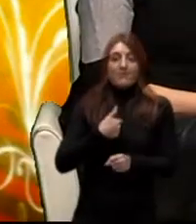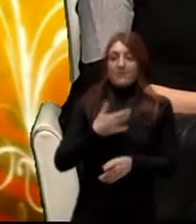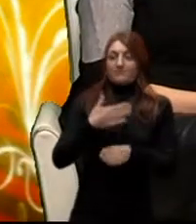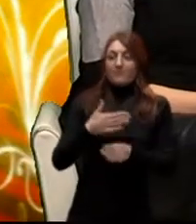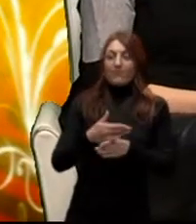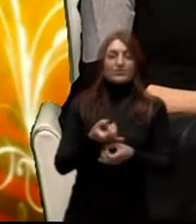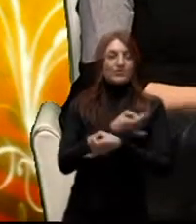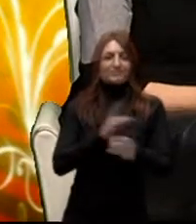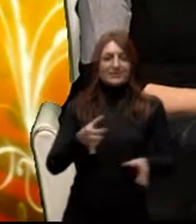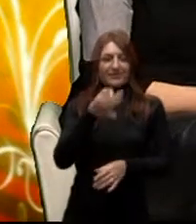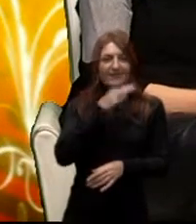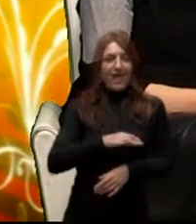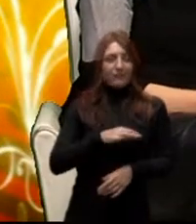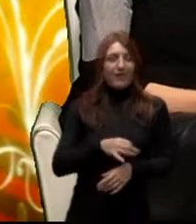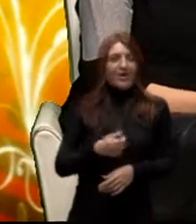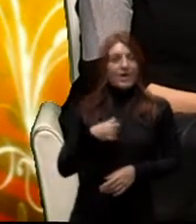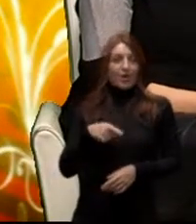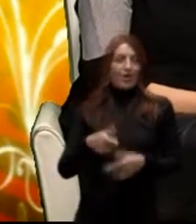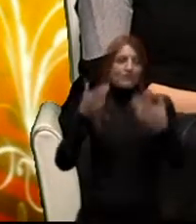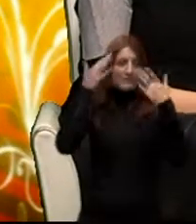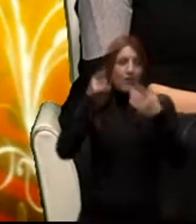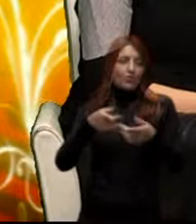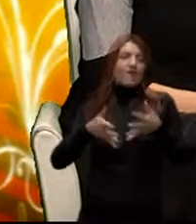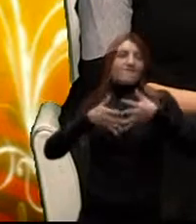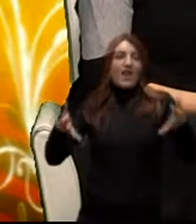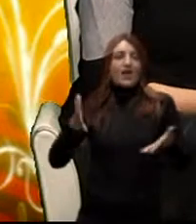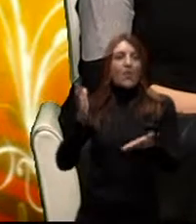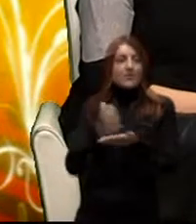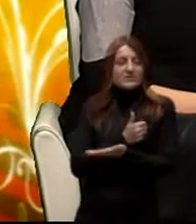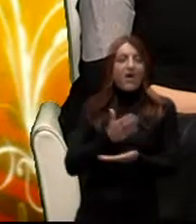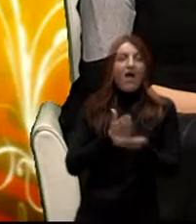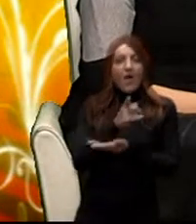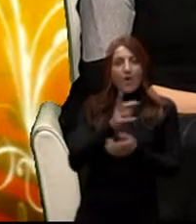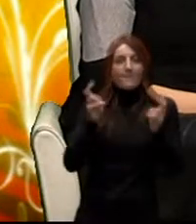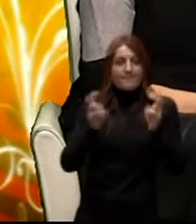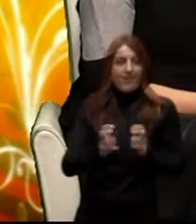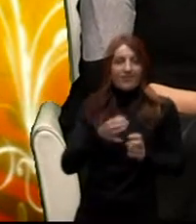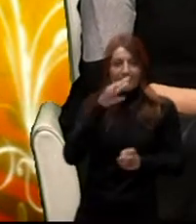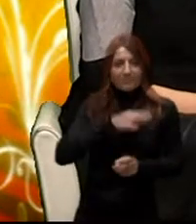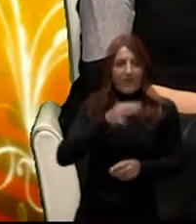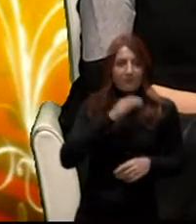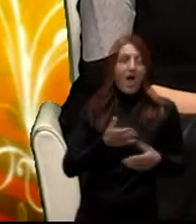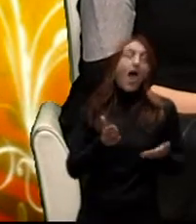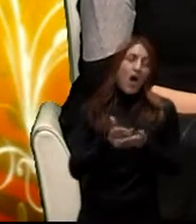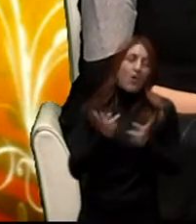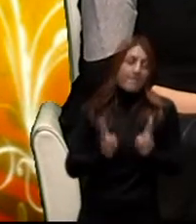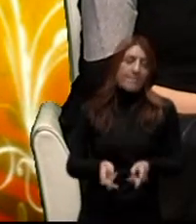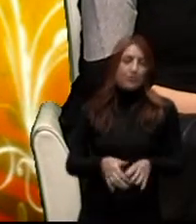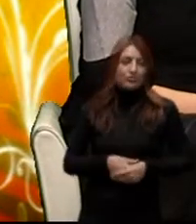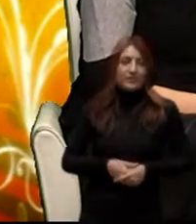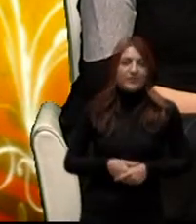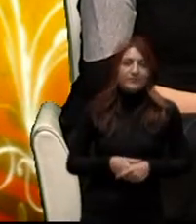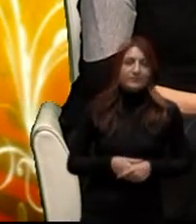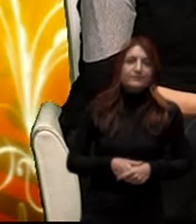osobu ugodno. Znači, ja već to isto smatram onda uspjehom ako smanji taj broj tableta, ako se može. Mi, to će